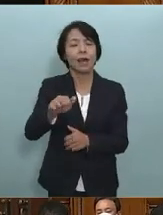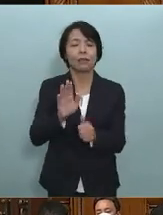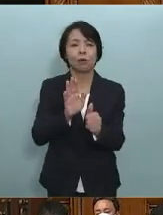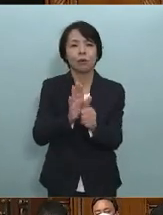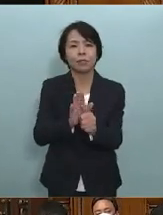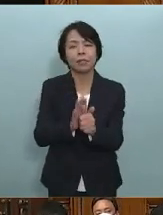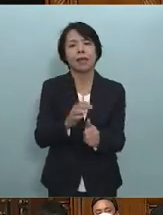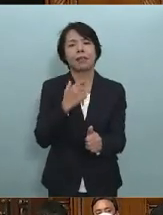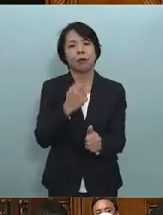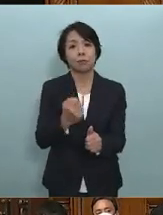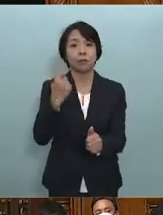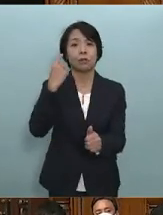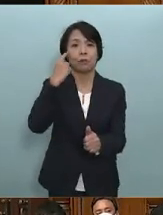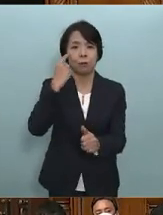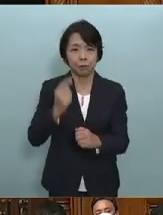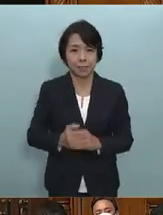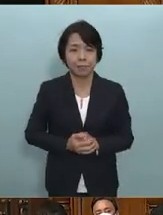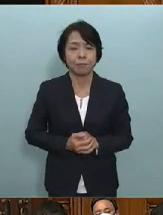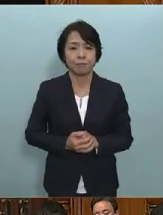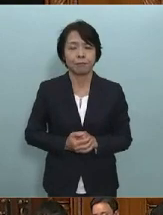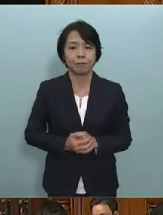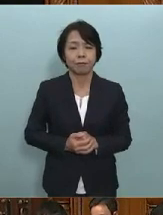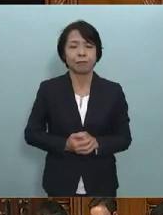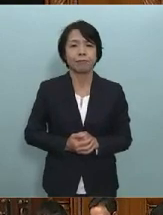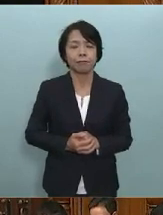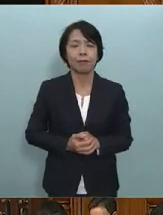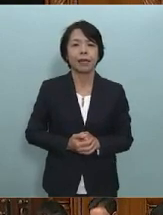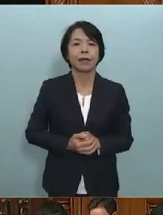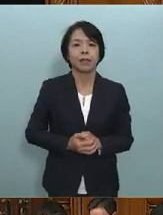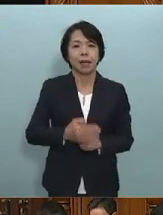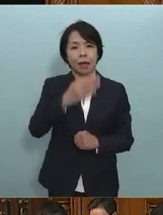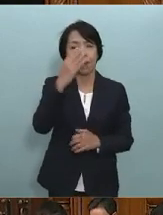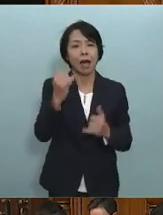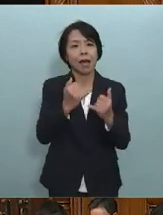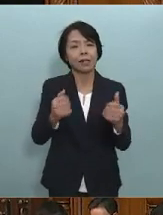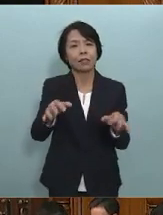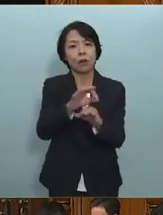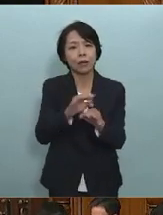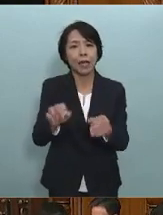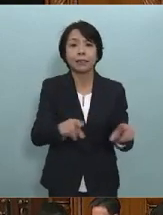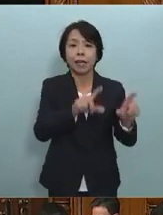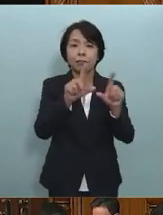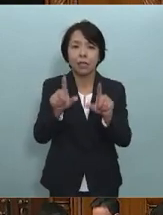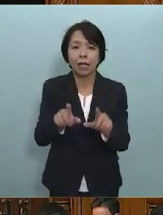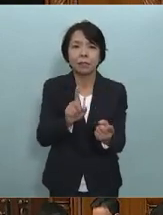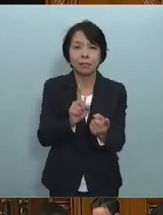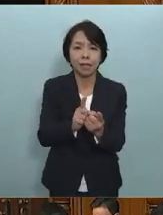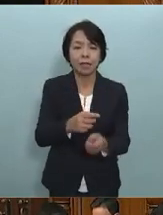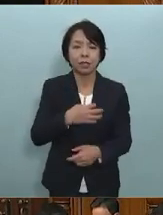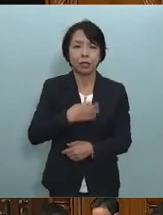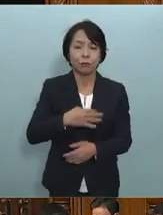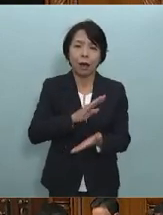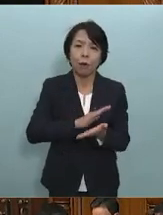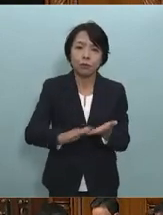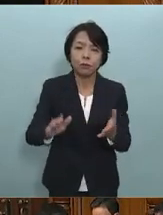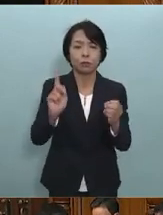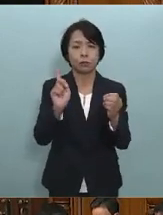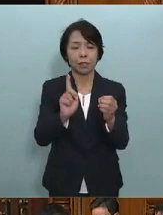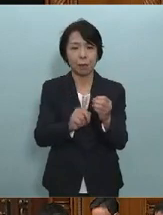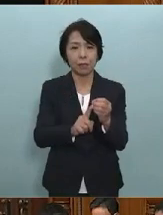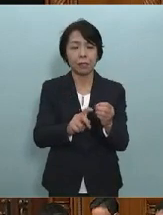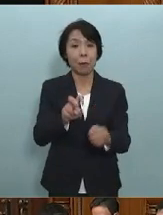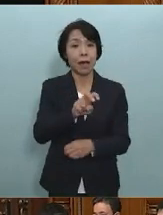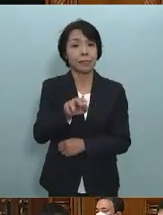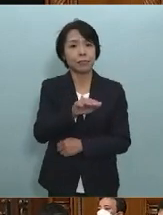もらいたいものです20歳大の経済や暮らしに対する不安を取り除くには20歳